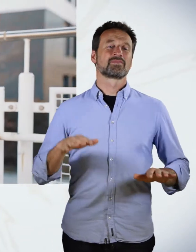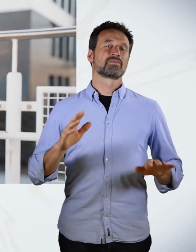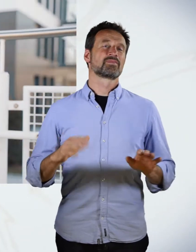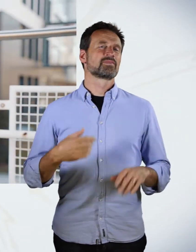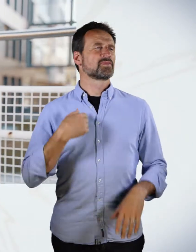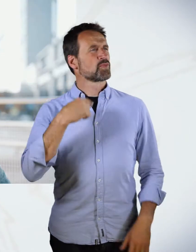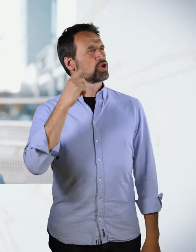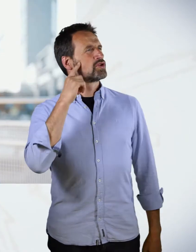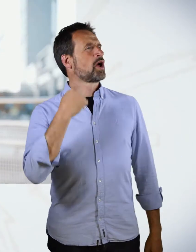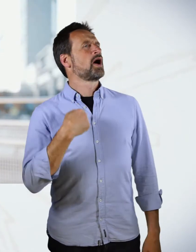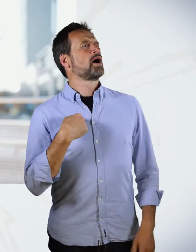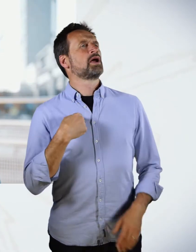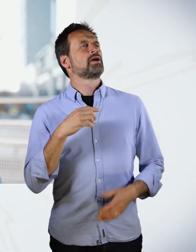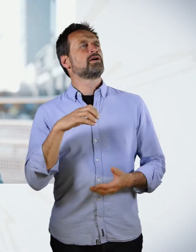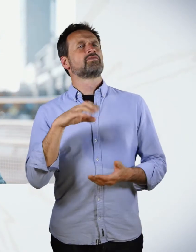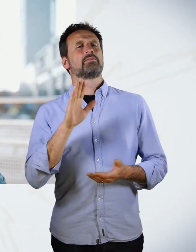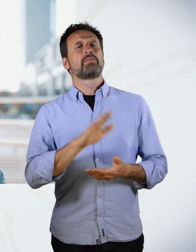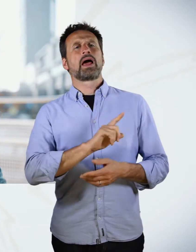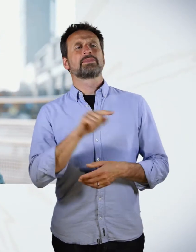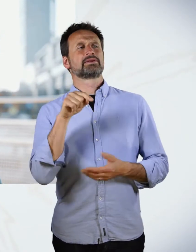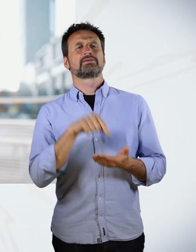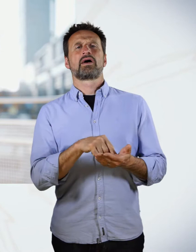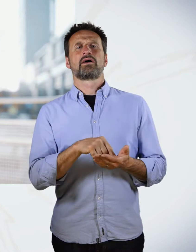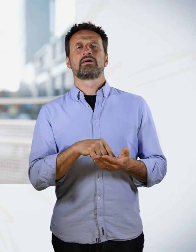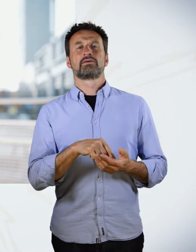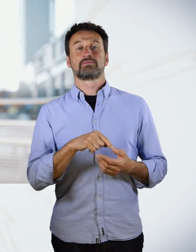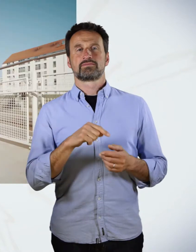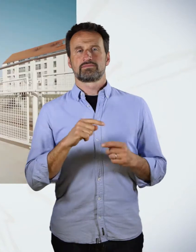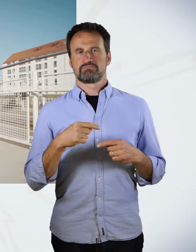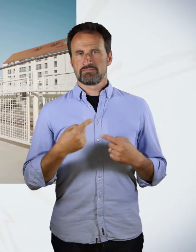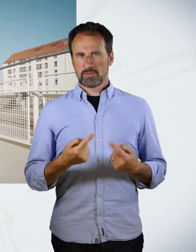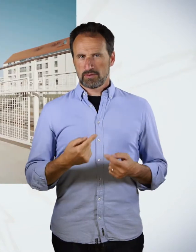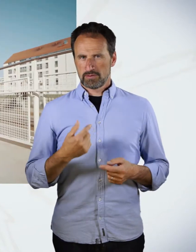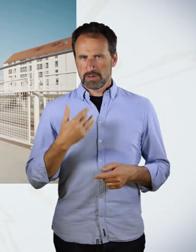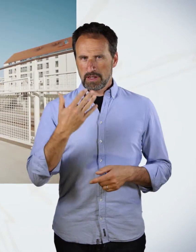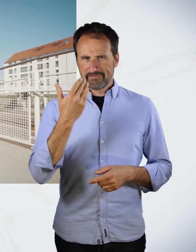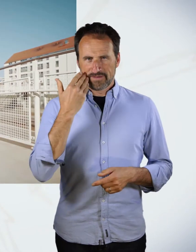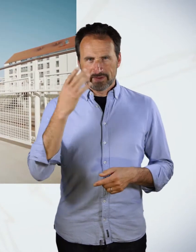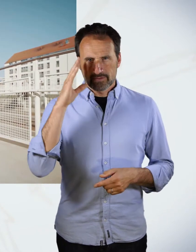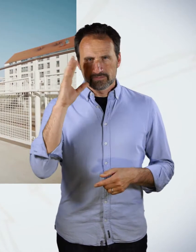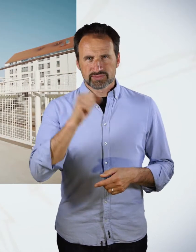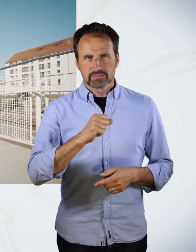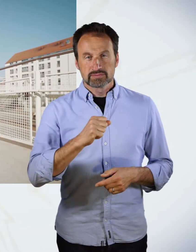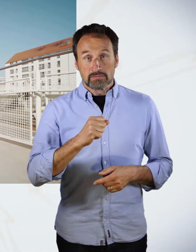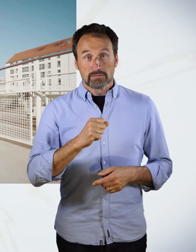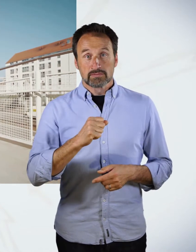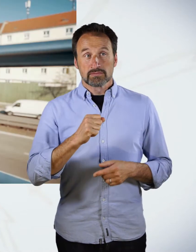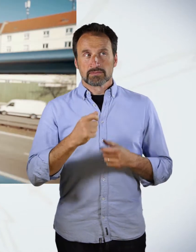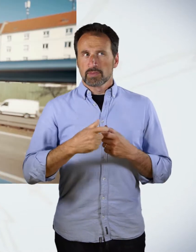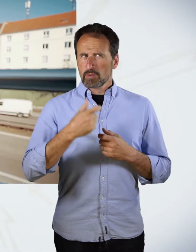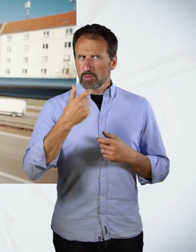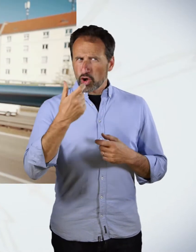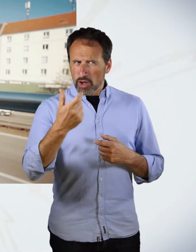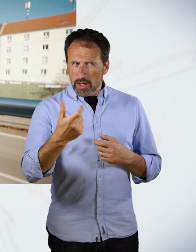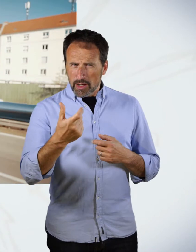Ich habe gedacht, wir bleiben gar nicht an dem Standort. Und dann irgendwann ist mir gekommen, naja, okay, da ist eine